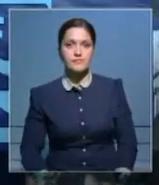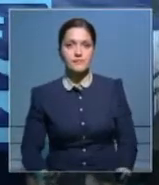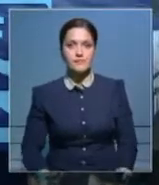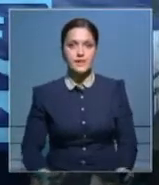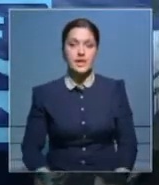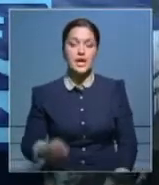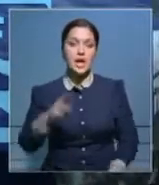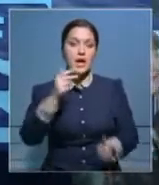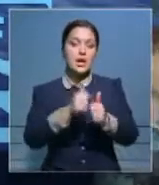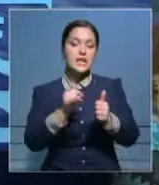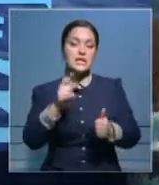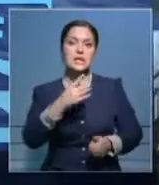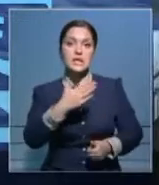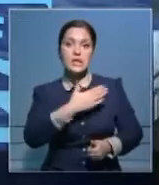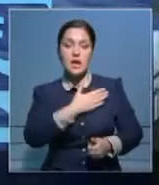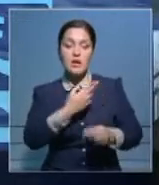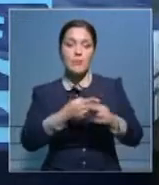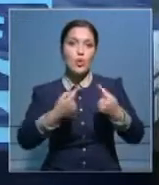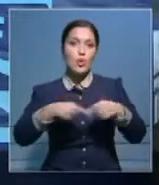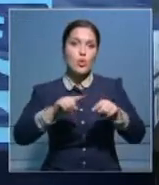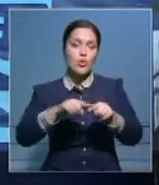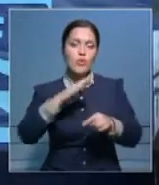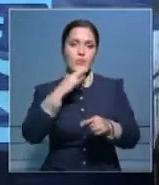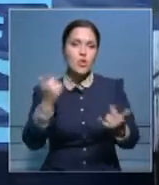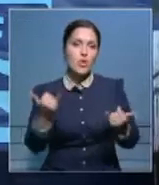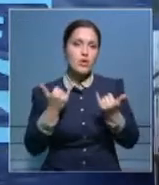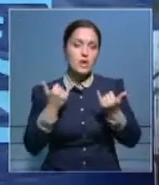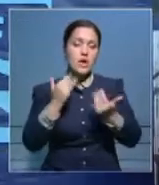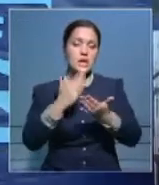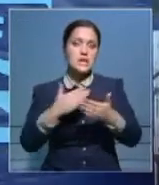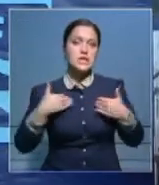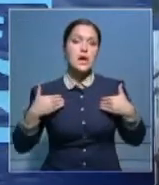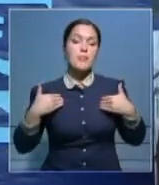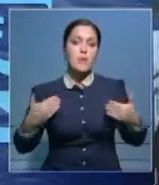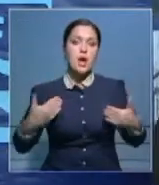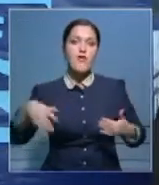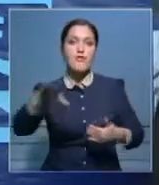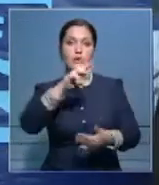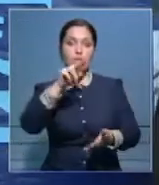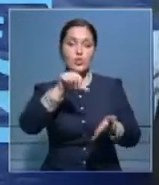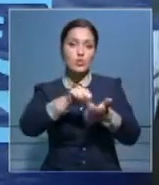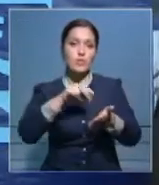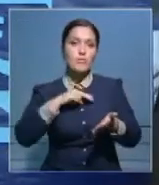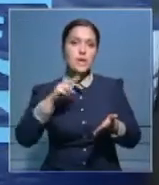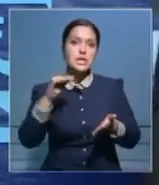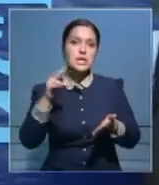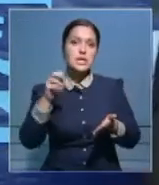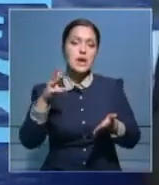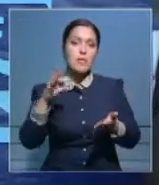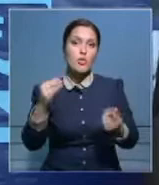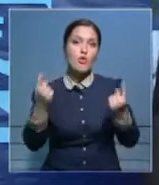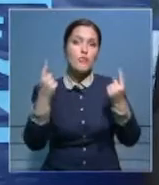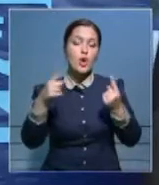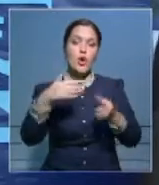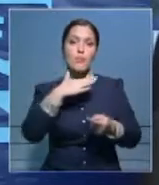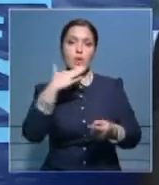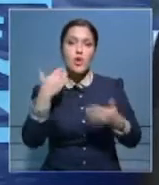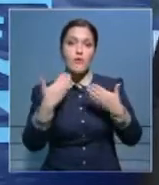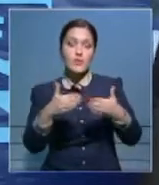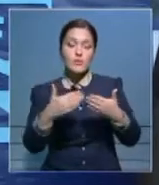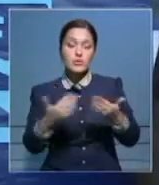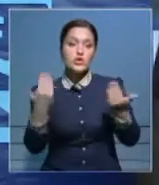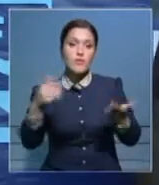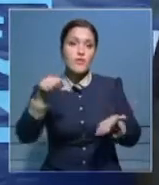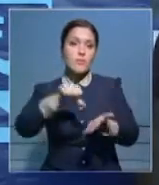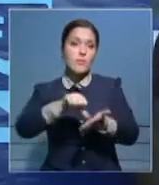Для каждого из нас это общество сделало очень многое. Я поздравляю всех динамовцев с юбилеем. Многие выпускники сегодня